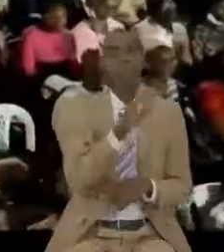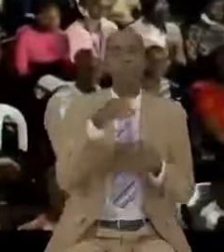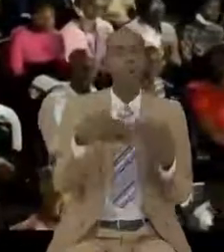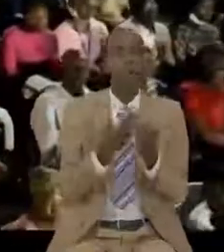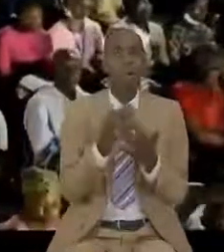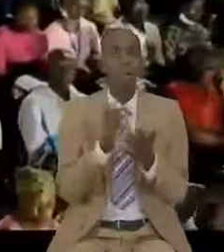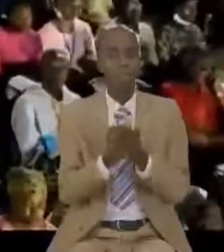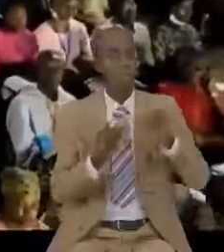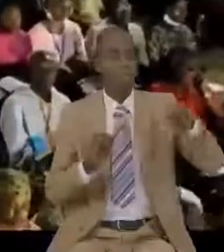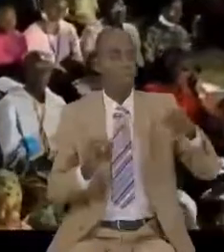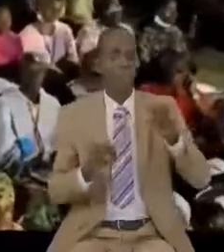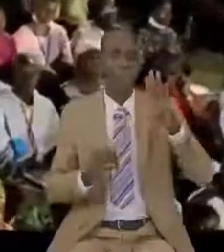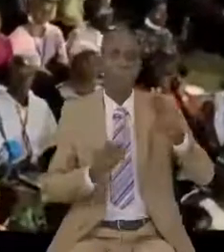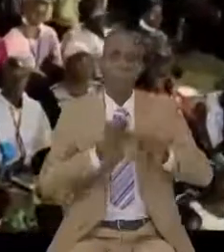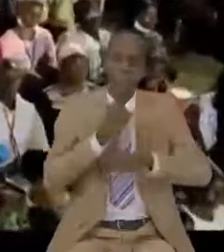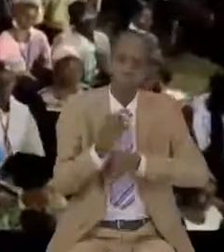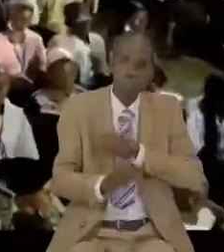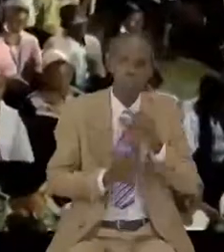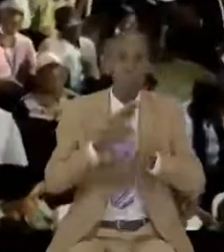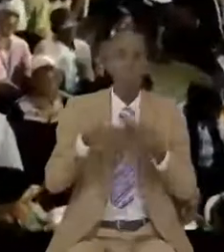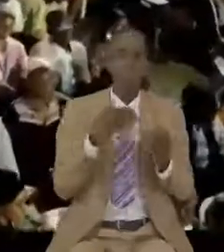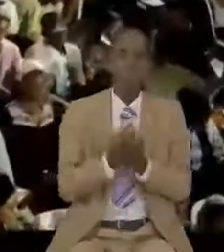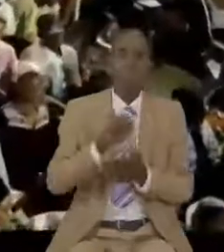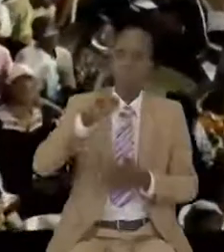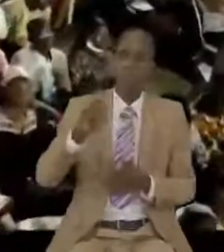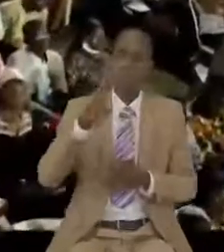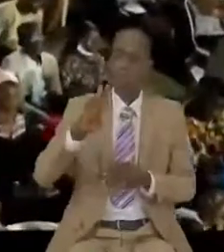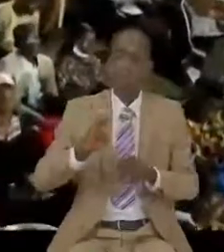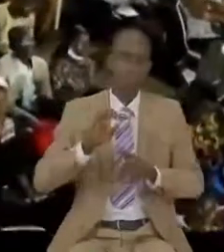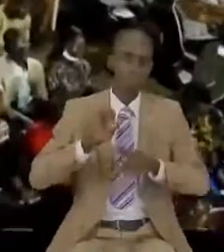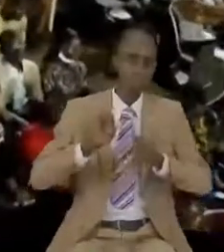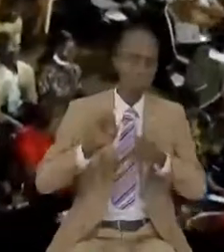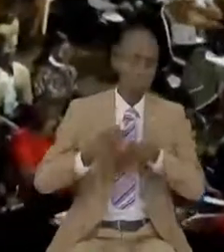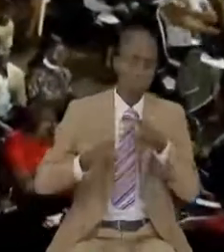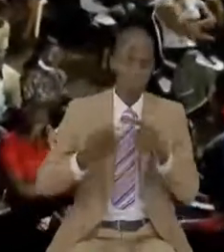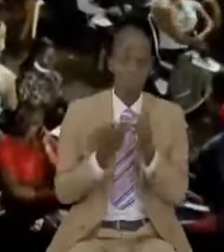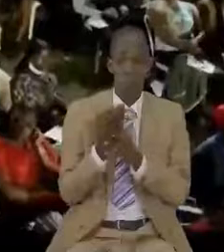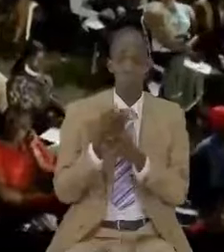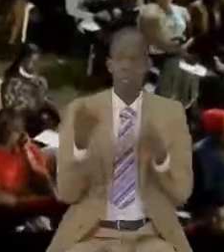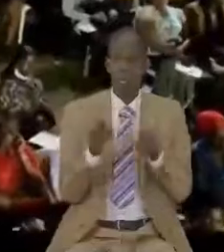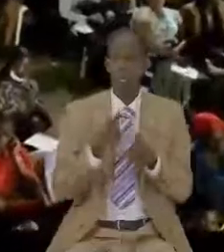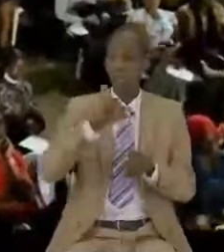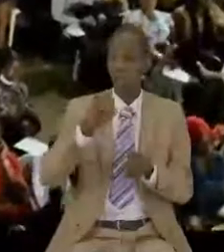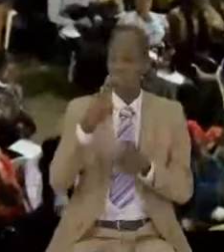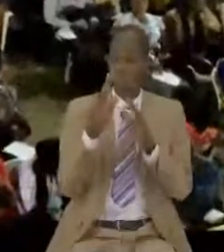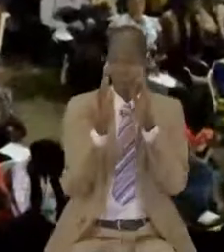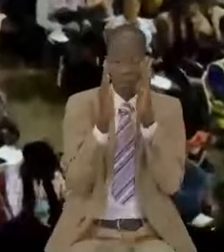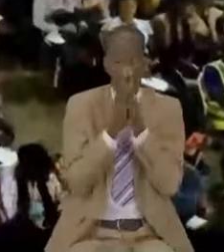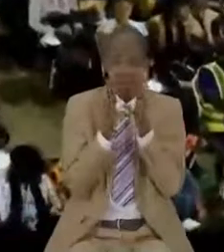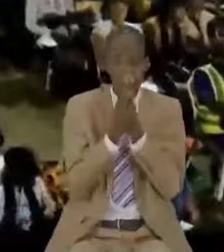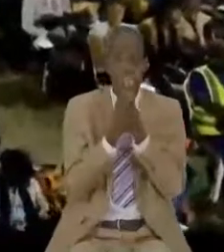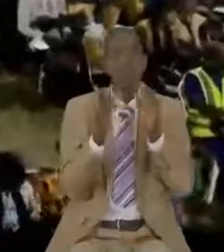Job a souffert. Tout ce qu'il a enduré, comme il priait, le Seigneur a changé